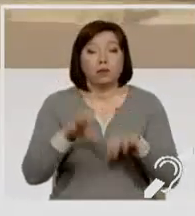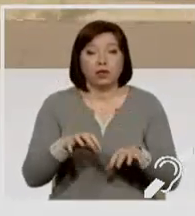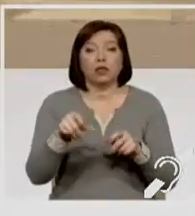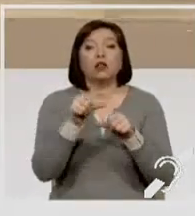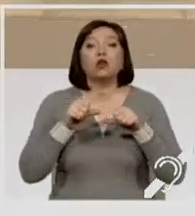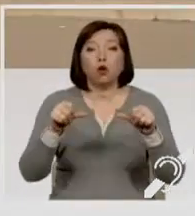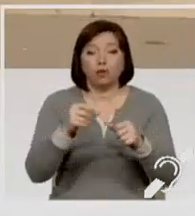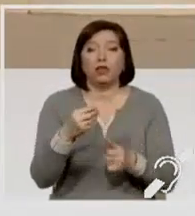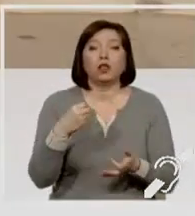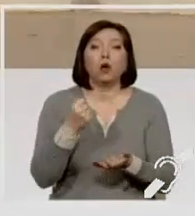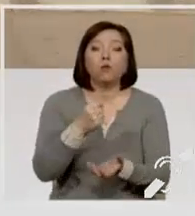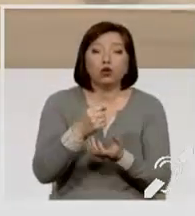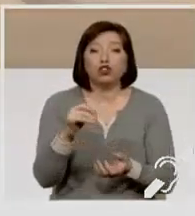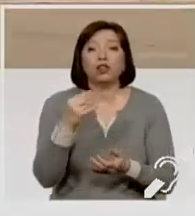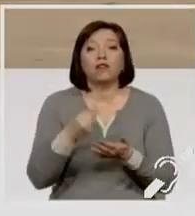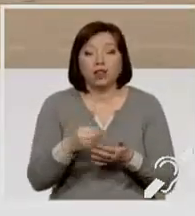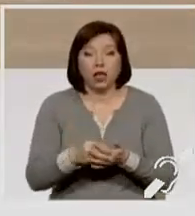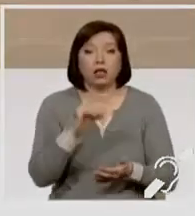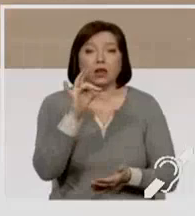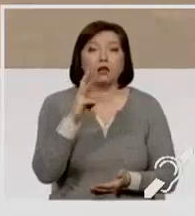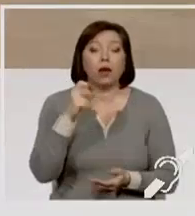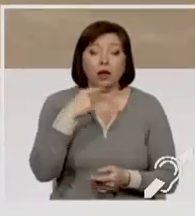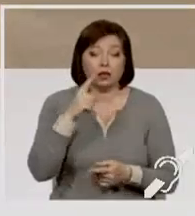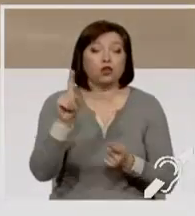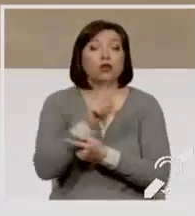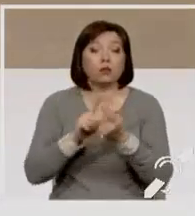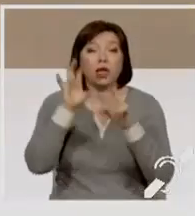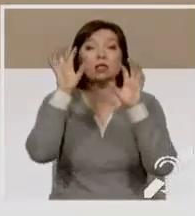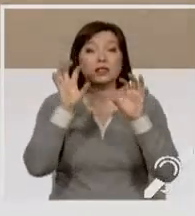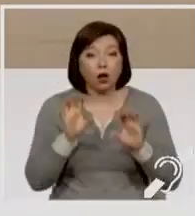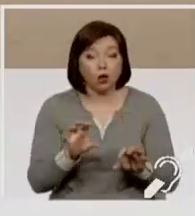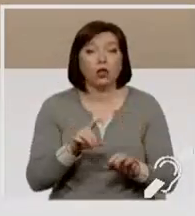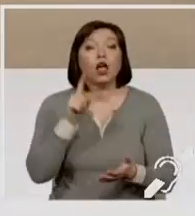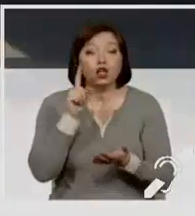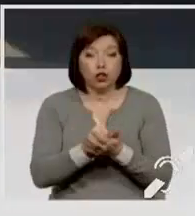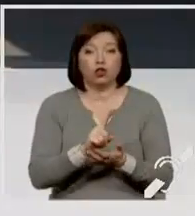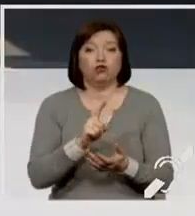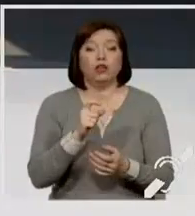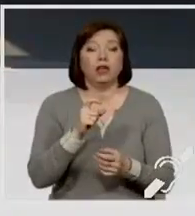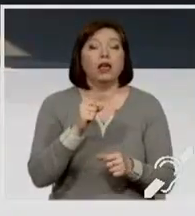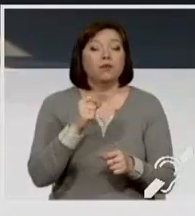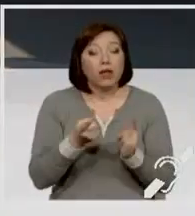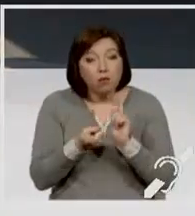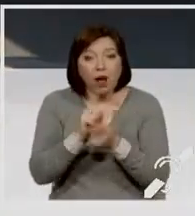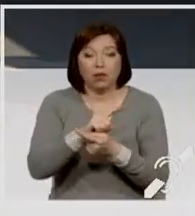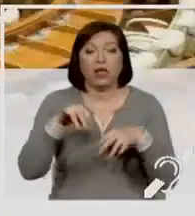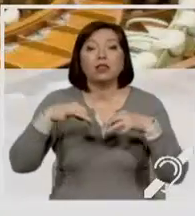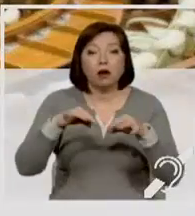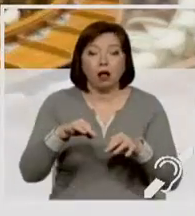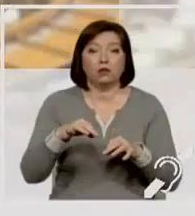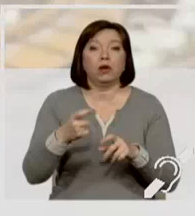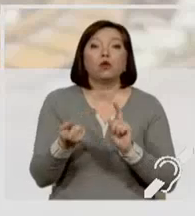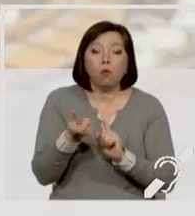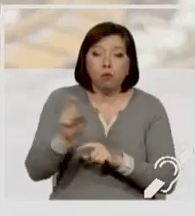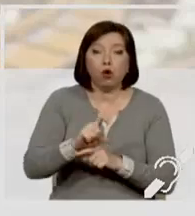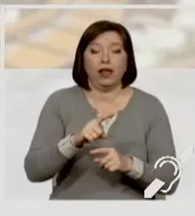și Finanțe din Parlament, Radu Marian, a subliniat că schimbările la codul rutier trebuie să facă transportul de pasageri mai sigur. Am